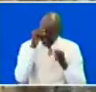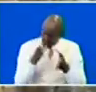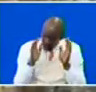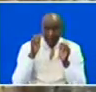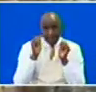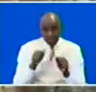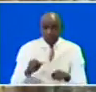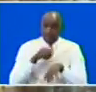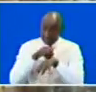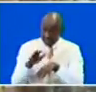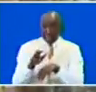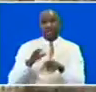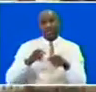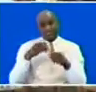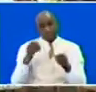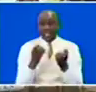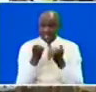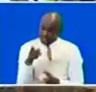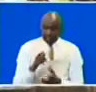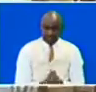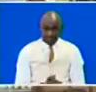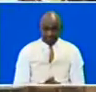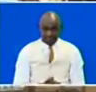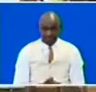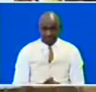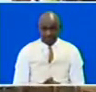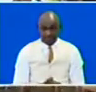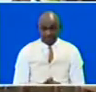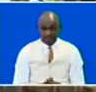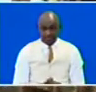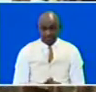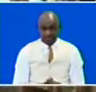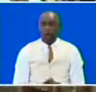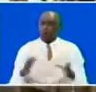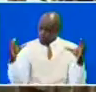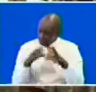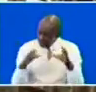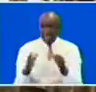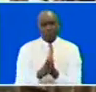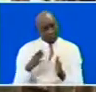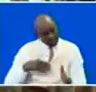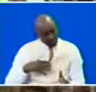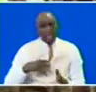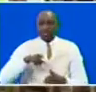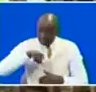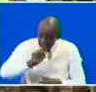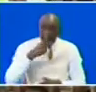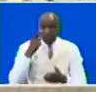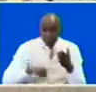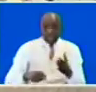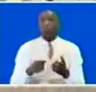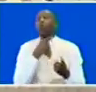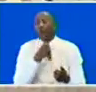you send the plastic and we need it. Yes, well. Yeah. Oh, why? It was here, I done it. Sio jamii hata jamaa, kwake Ali si tamaa ya